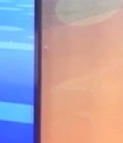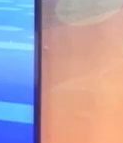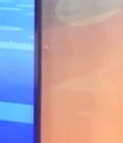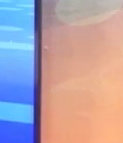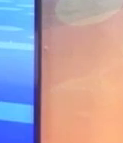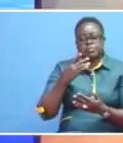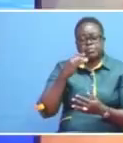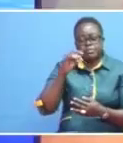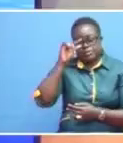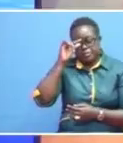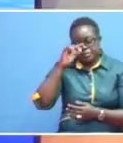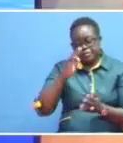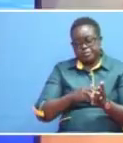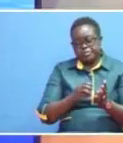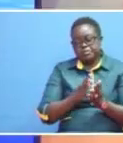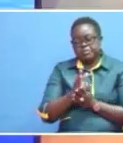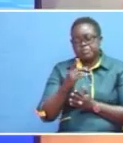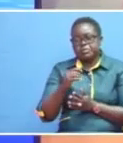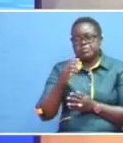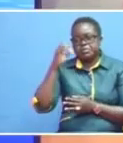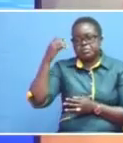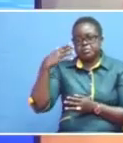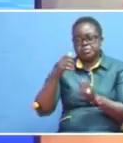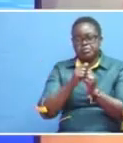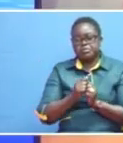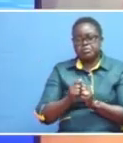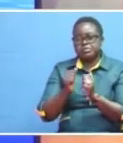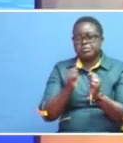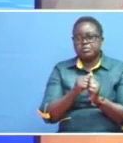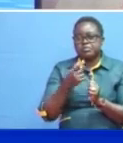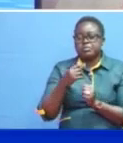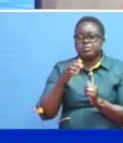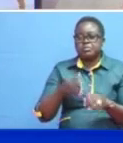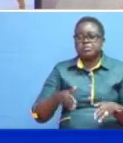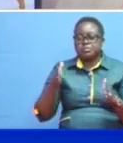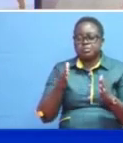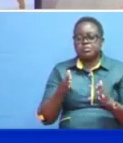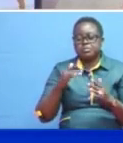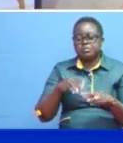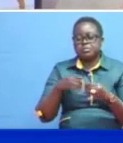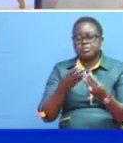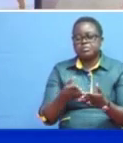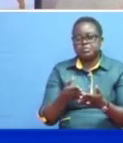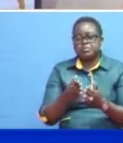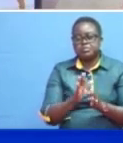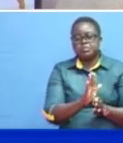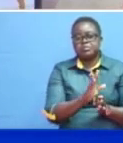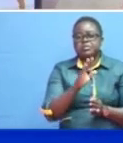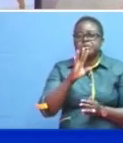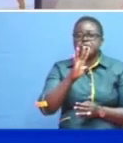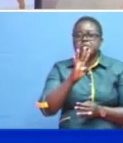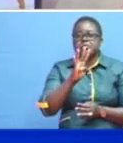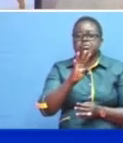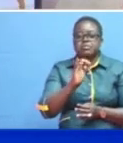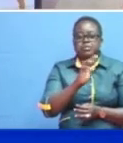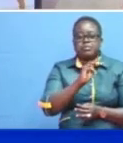Sirikali ya kaunti ya Masago kusala kwa muvea wa mwaki yungu watani wana muvea wa rere kini abadha kimanza cha silingi milioni miongwe na